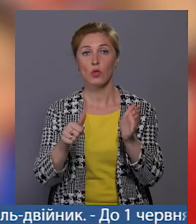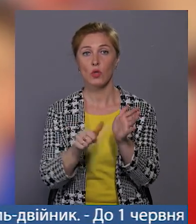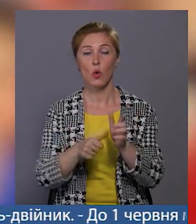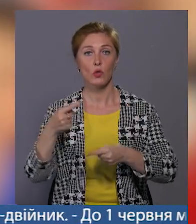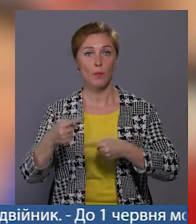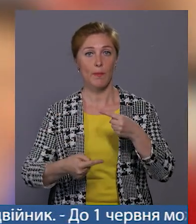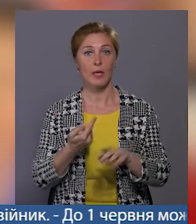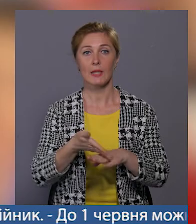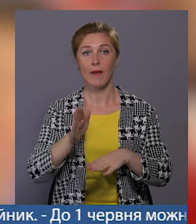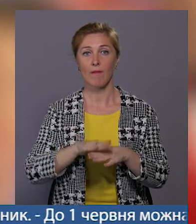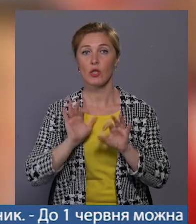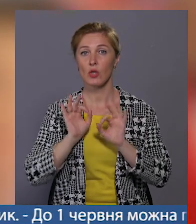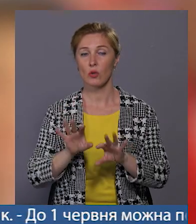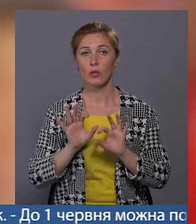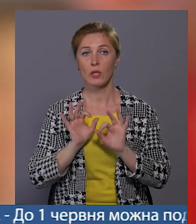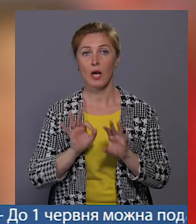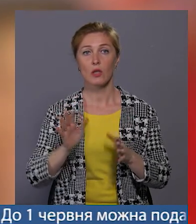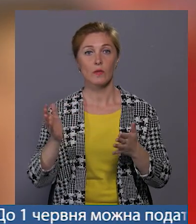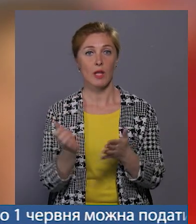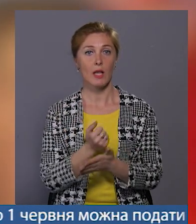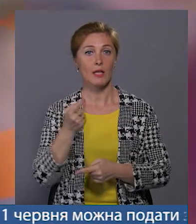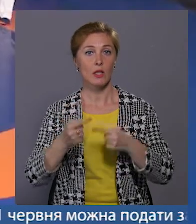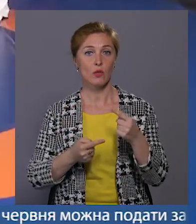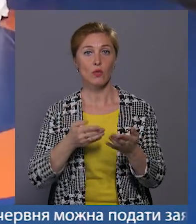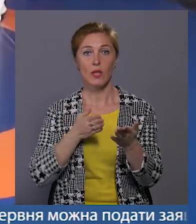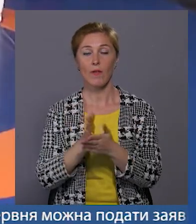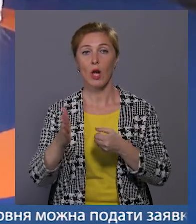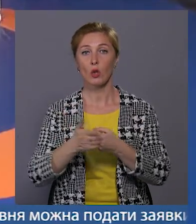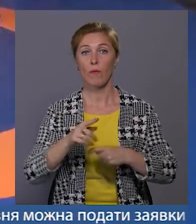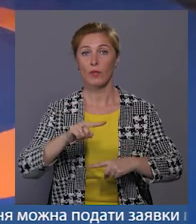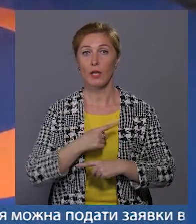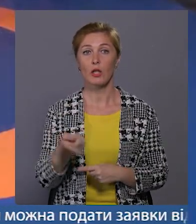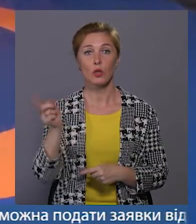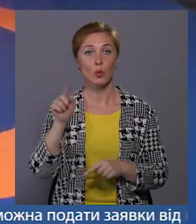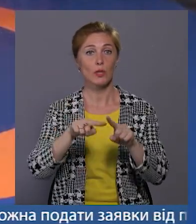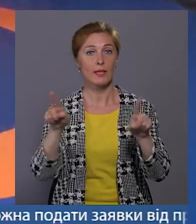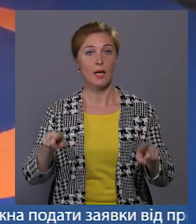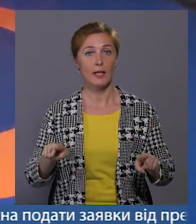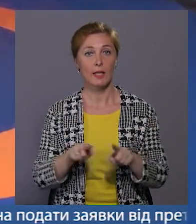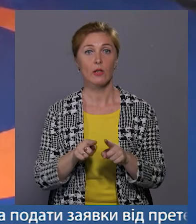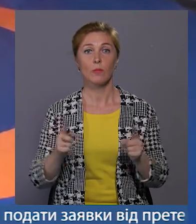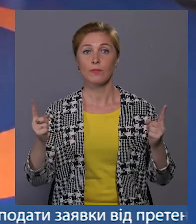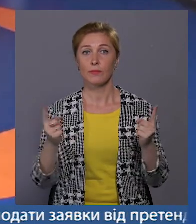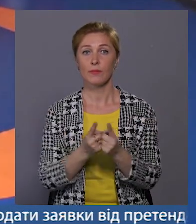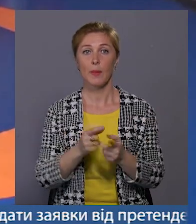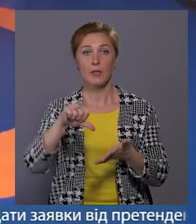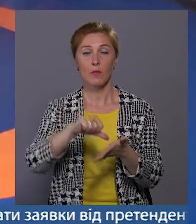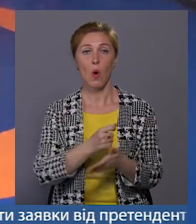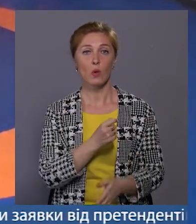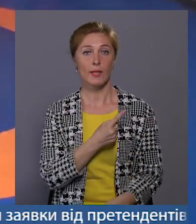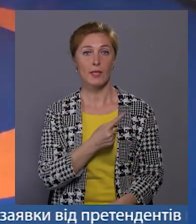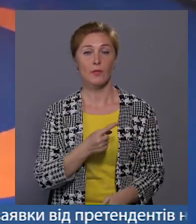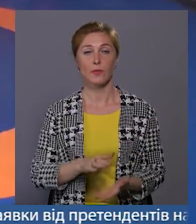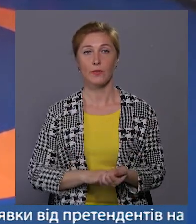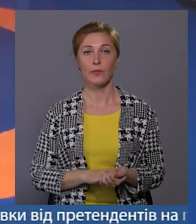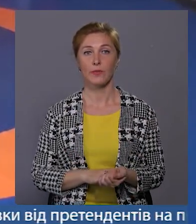суперників. Найважче, каже Ельмір Алієв, вдалася сутичка за вихід до фіналу. Тоді на килимі зійшовся із представником з Одеси, володарем коричневого